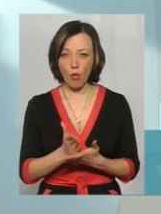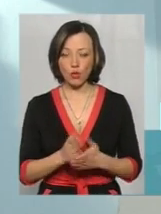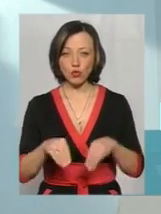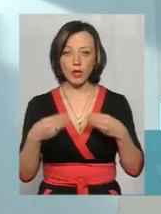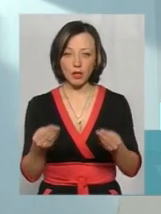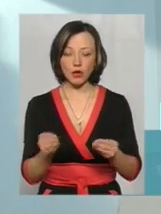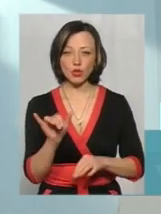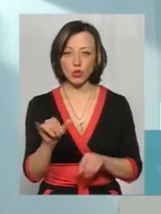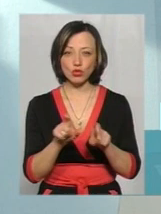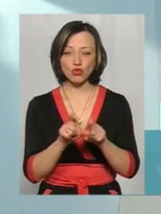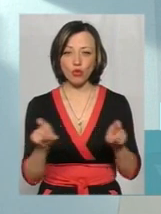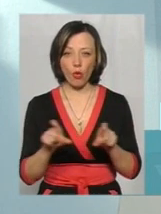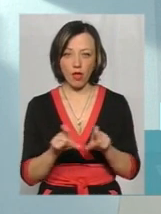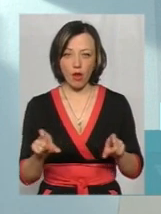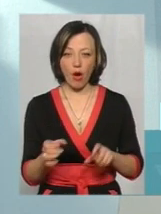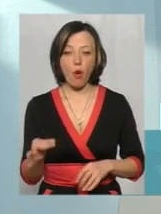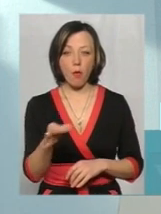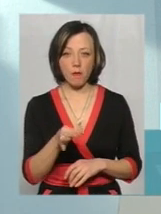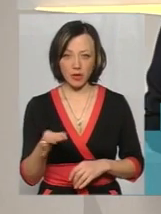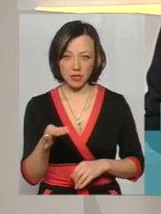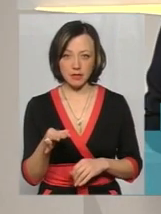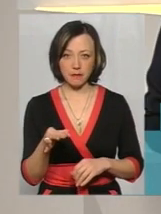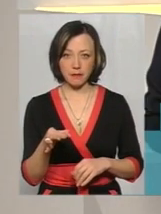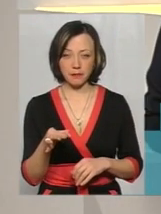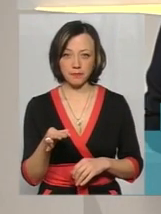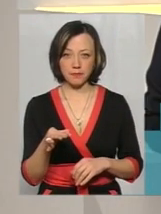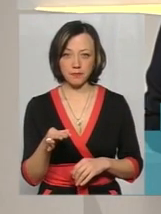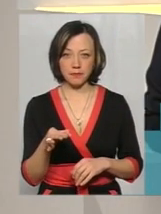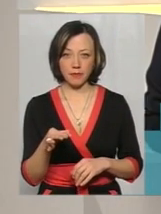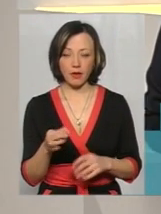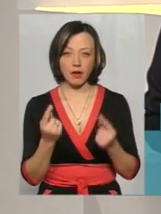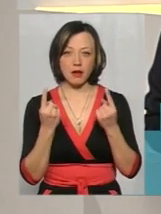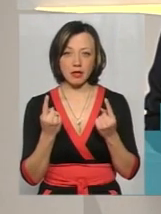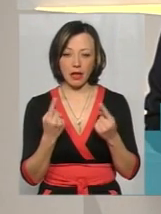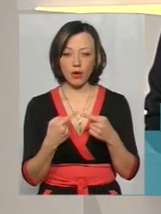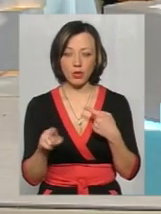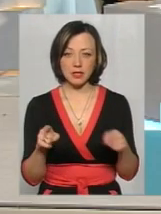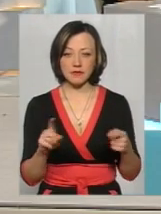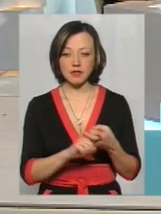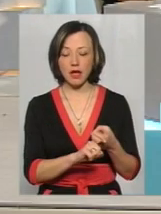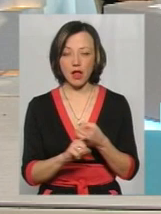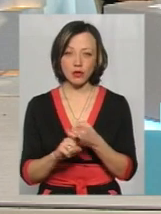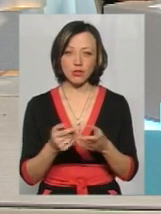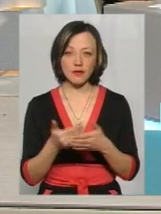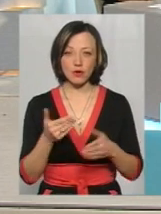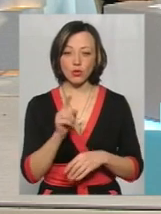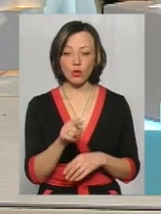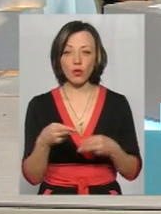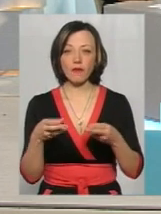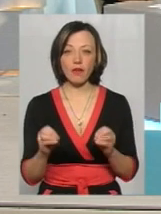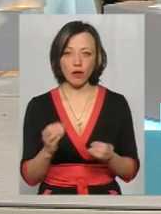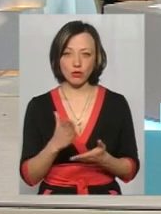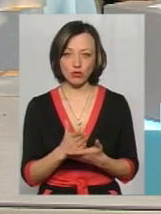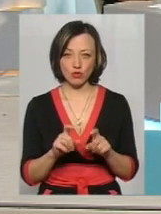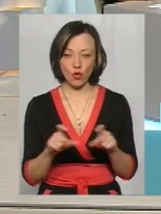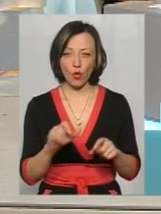у школах області, кардинально різниться в залежності від того, де розташована